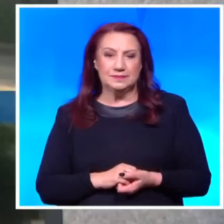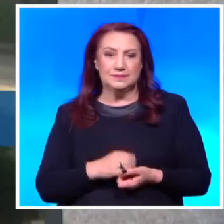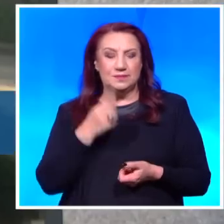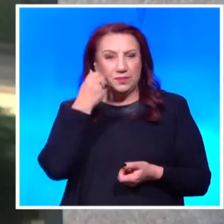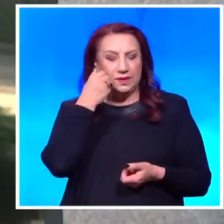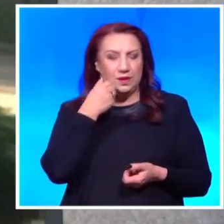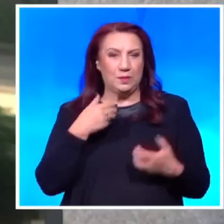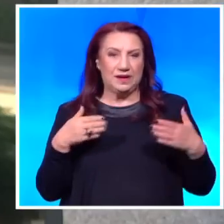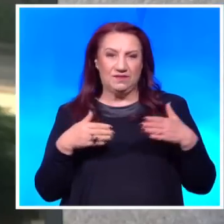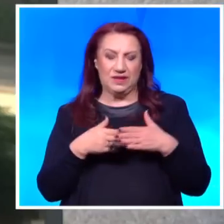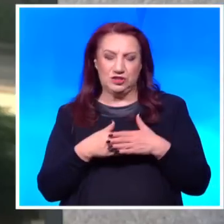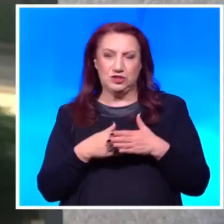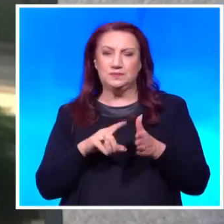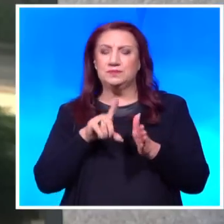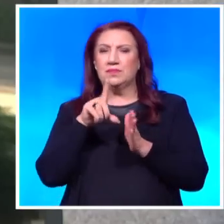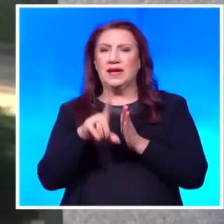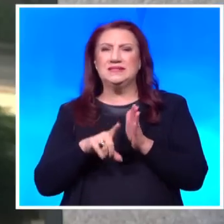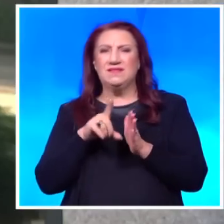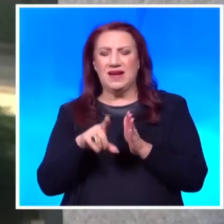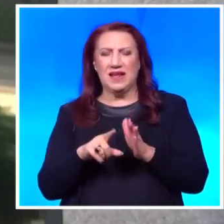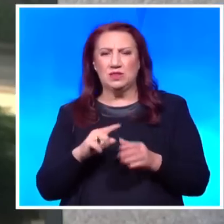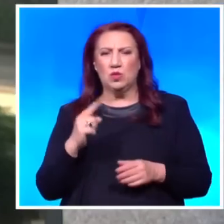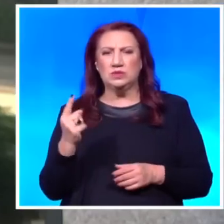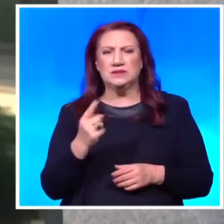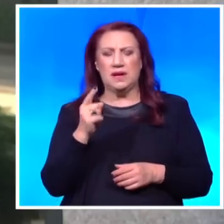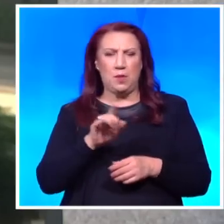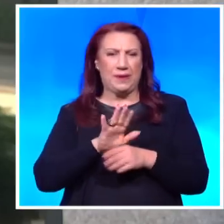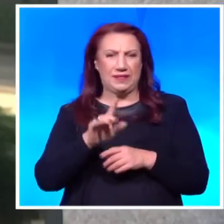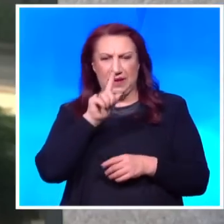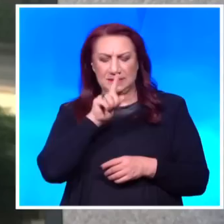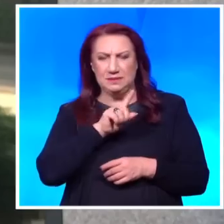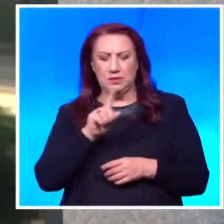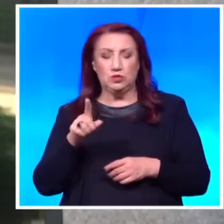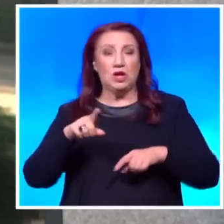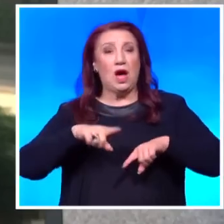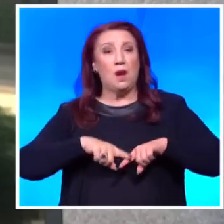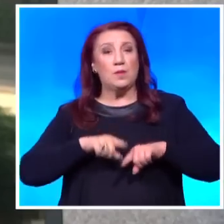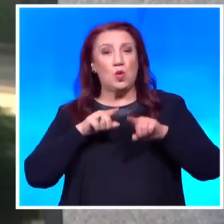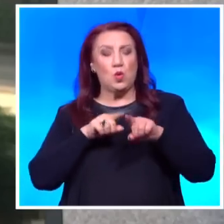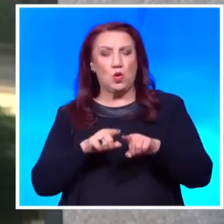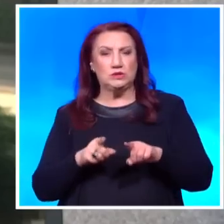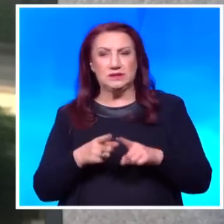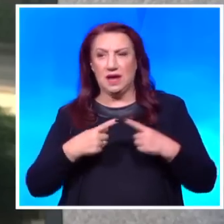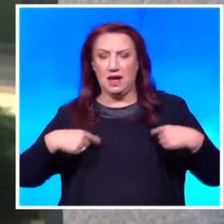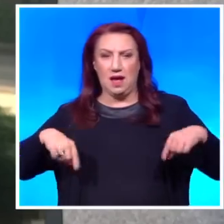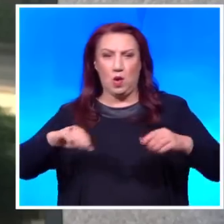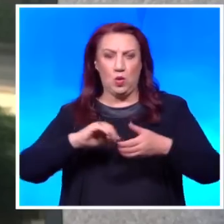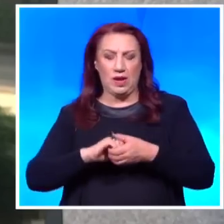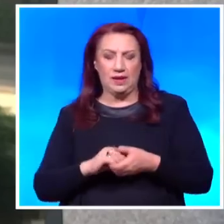Добър вечер. Извънредно и само за 15 минути прокурорската колегия към Висшия съдебен съвет се събра, за да